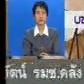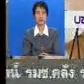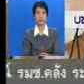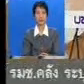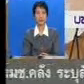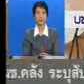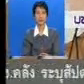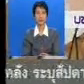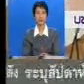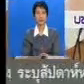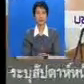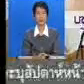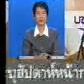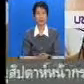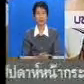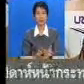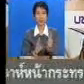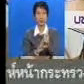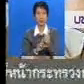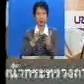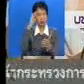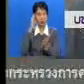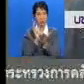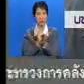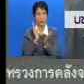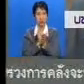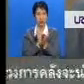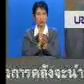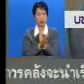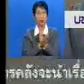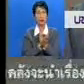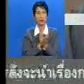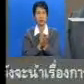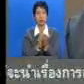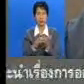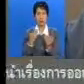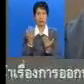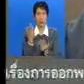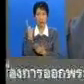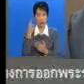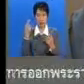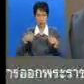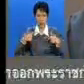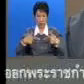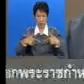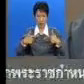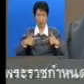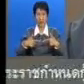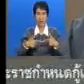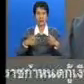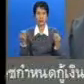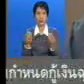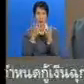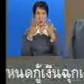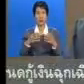พลตำรวจตรีวิบูลย์บางท่าไม้รองผู้บัญชาการตำรวจนครบาลกล่าวว่าจากเหตุปะทะกันเมื่อคืนนี้ต้องตรวจสอบว่าชุดเฉพาะกิจกระทรวง